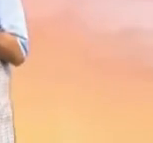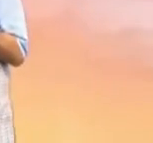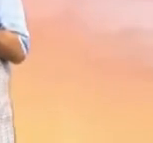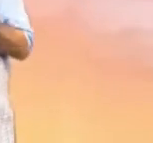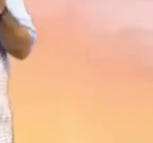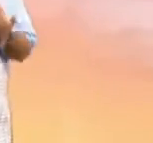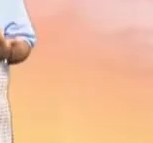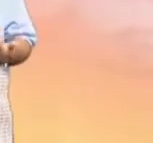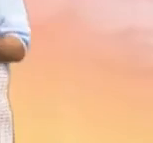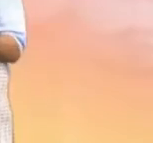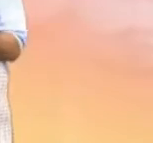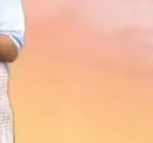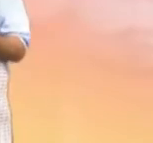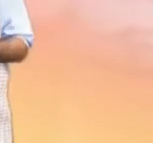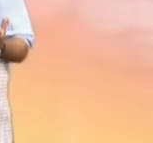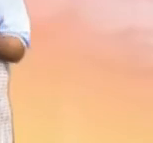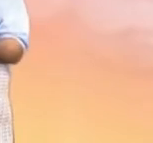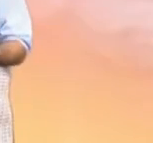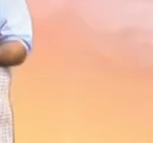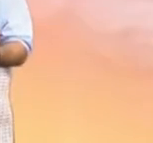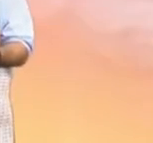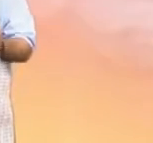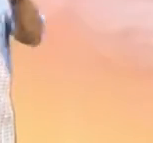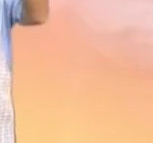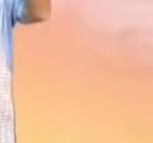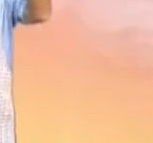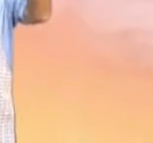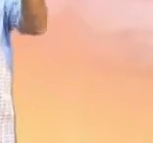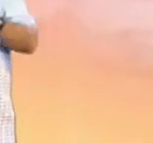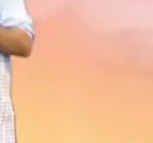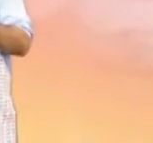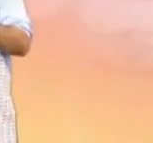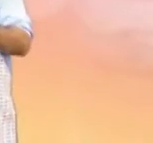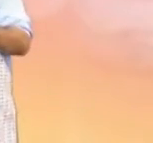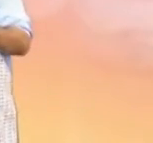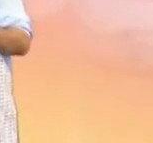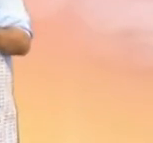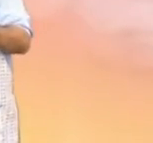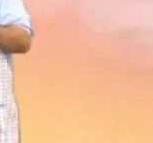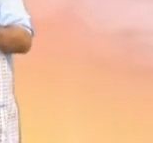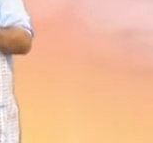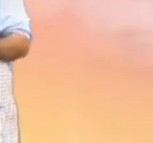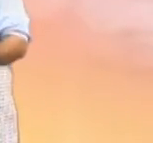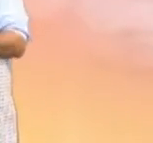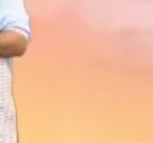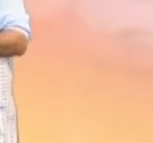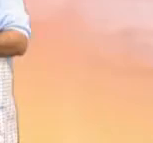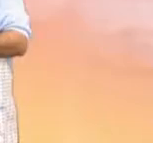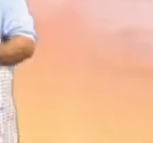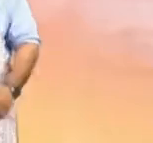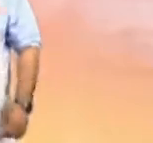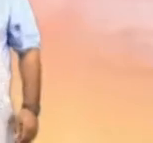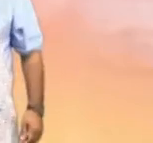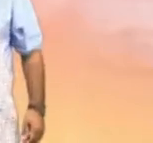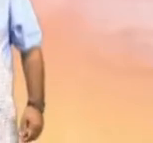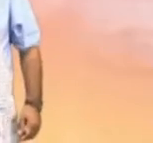สวัสดีครับวันนี้รายการเคล็ดลับตำรับไทยจะขอนำเสนอการทำห่อหมกบัวหลวงจ